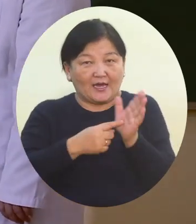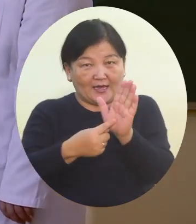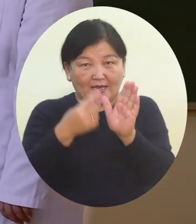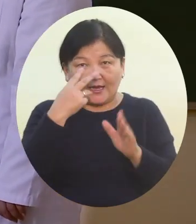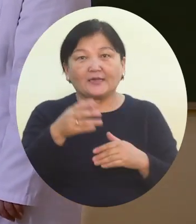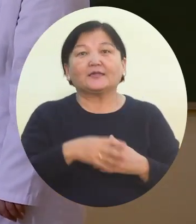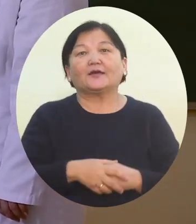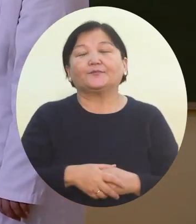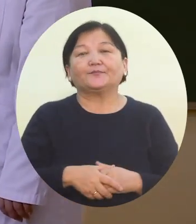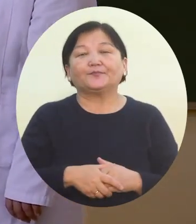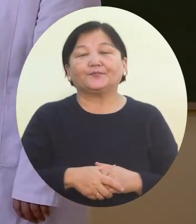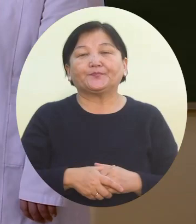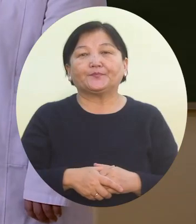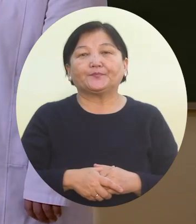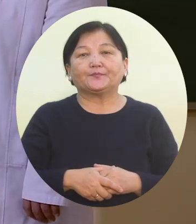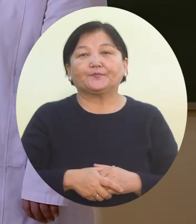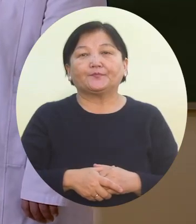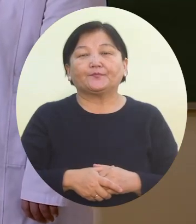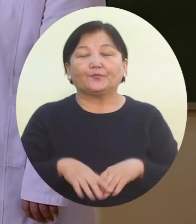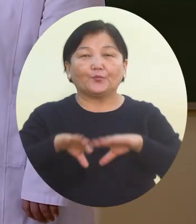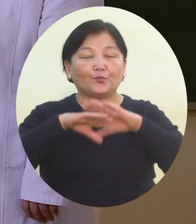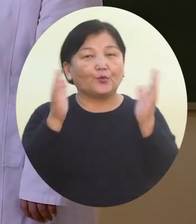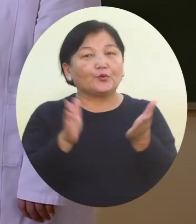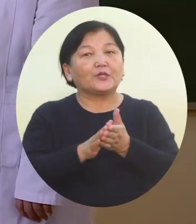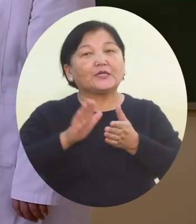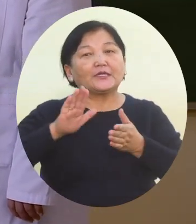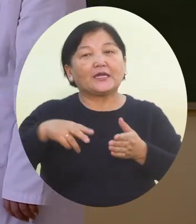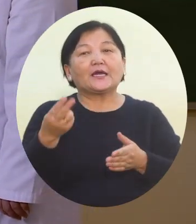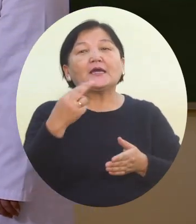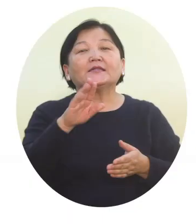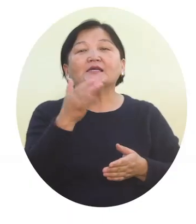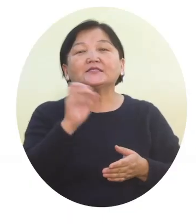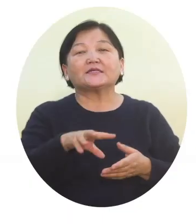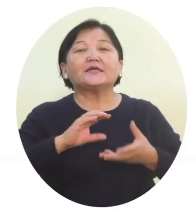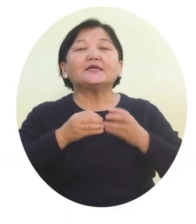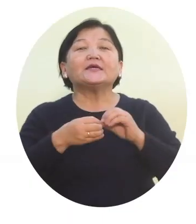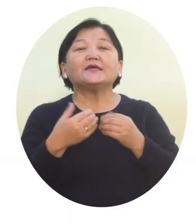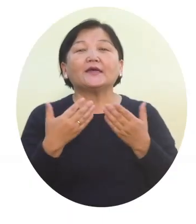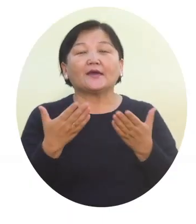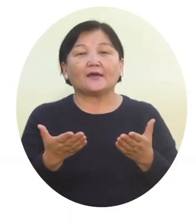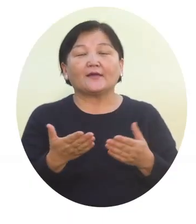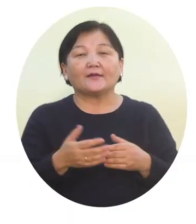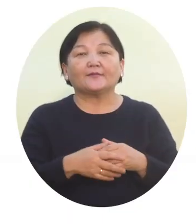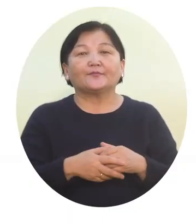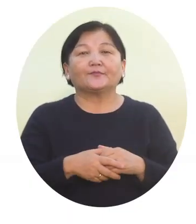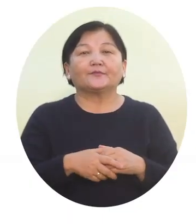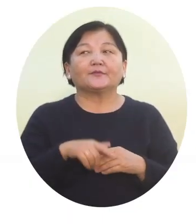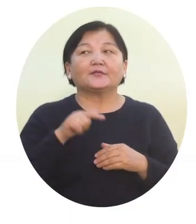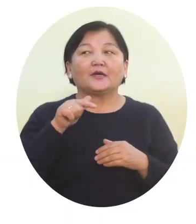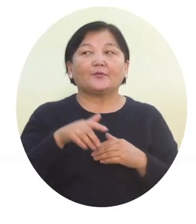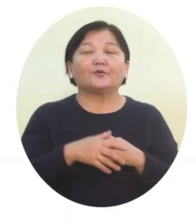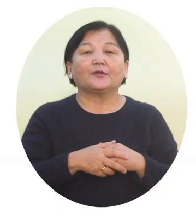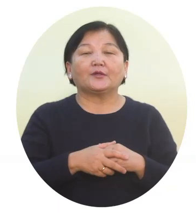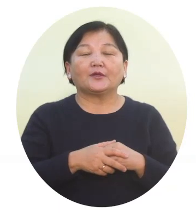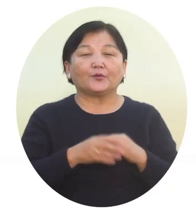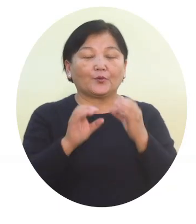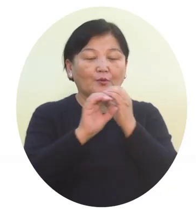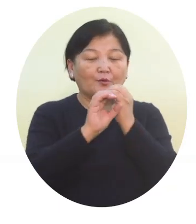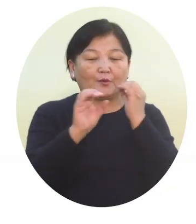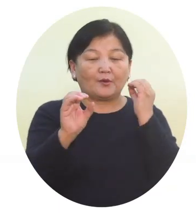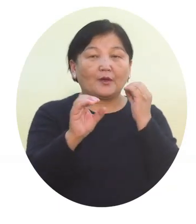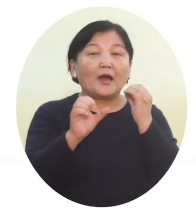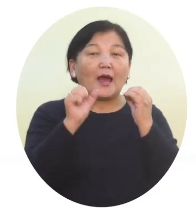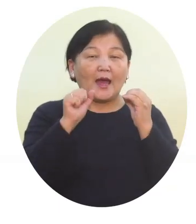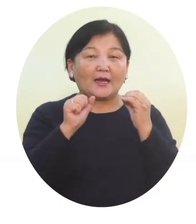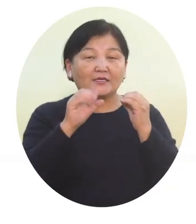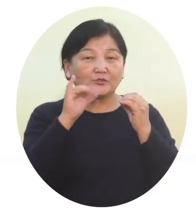За тэгвэл бүгдээрээ дараах тасгал даалгаврыг хийж үзье. За тэгэхээр А судасны бүтцийг ажиглан харцгаая. За бүгдээрээ гарынхаа